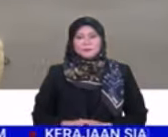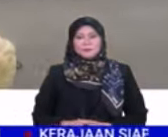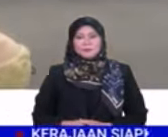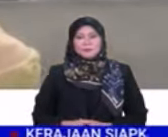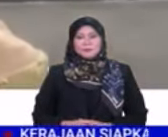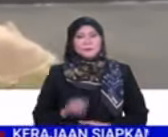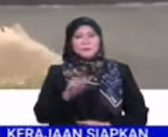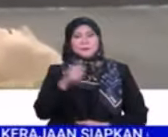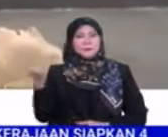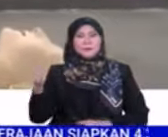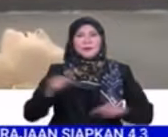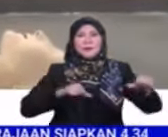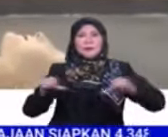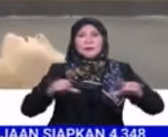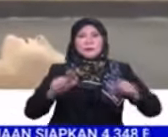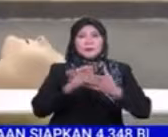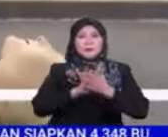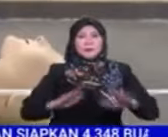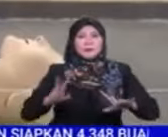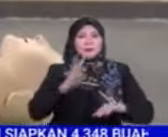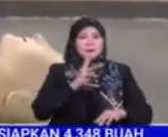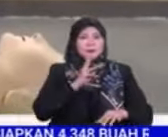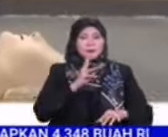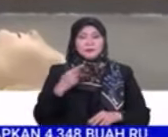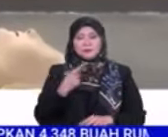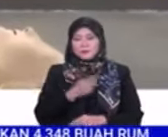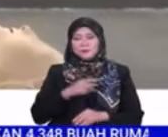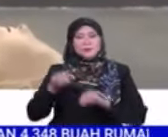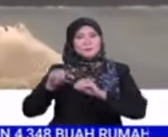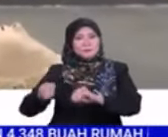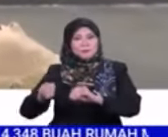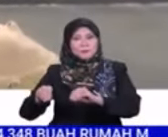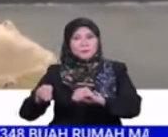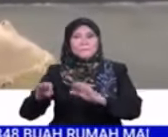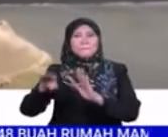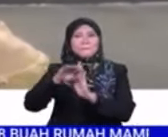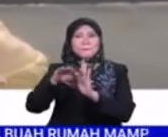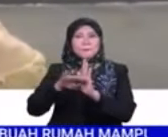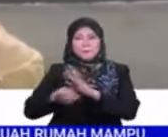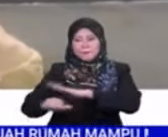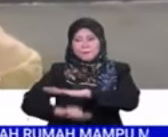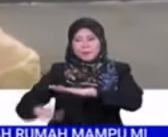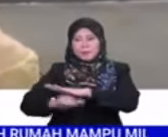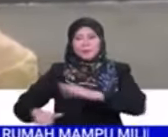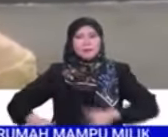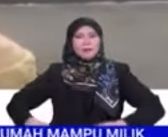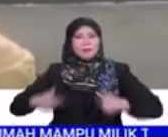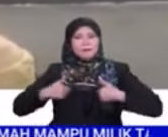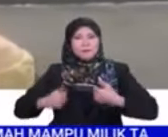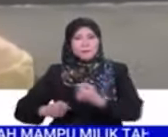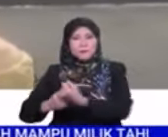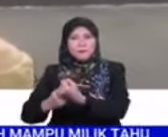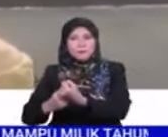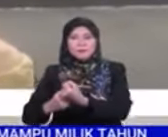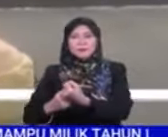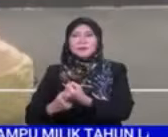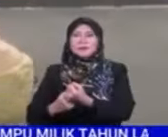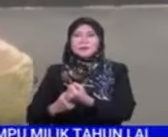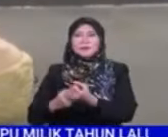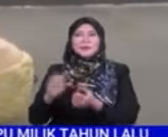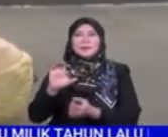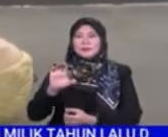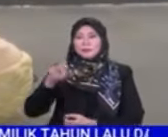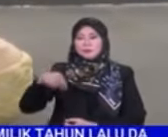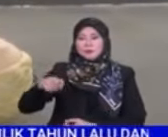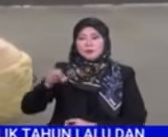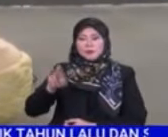Baik, selain daripada aktiviti penyelamatan di air, kami juga didedahkan dengan modul basic life support di mana antaranya seperti